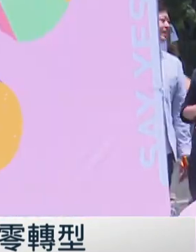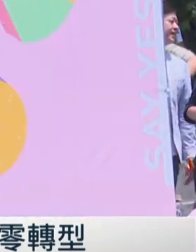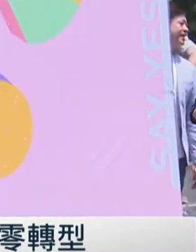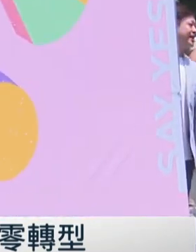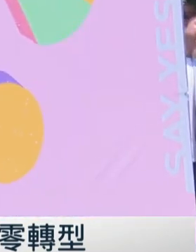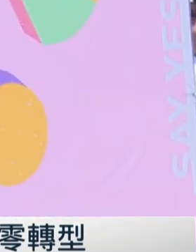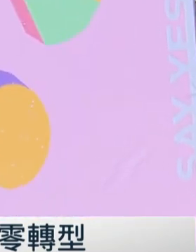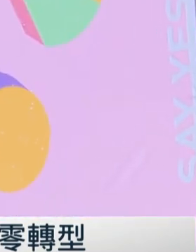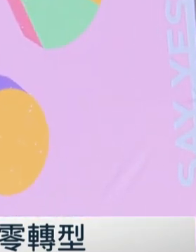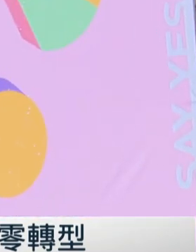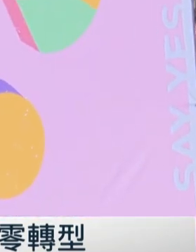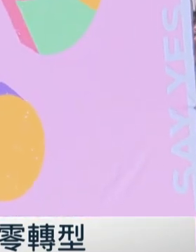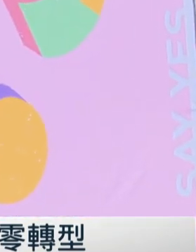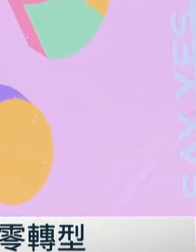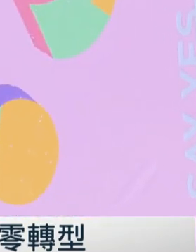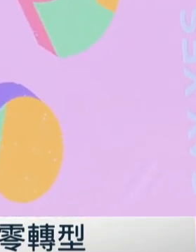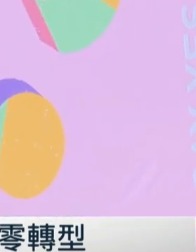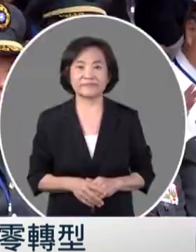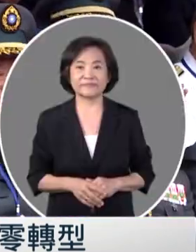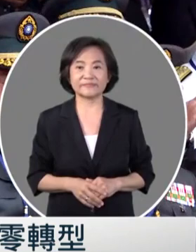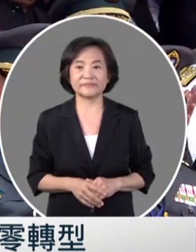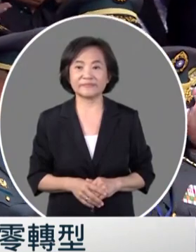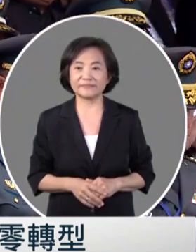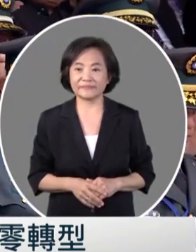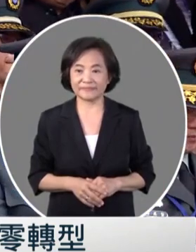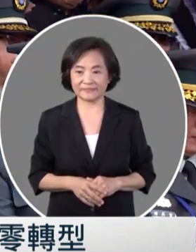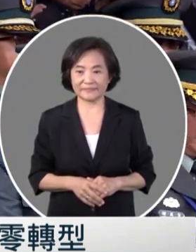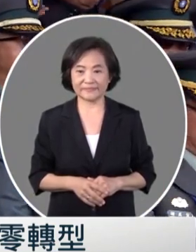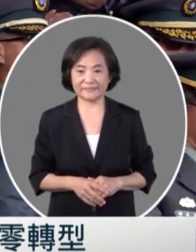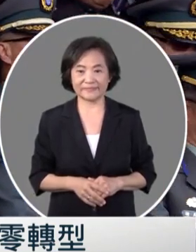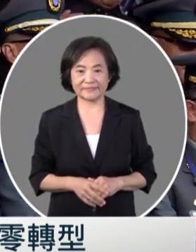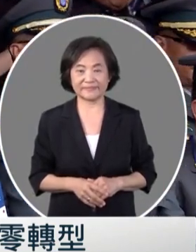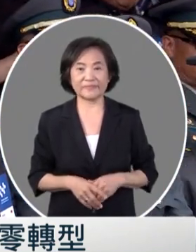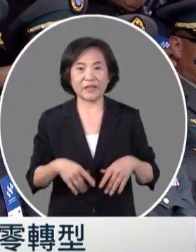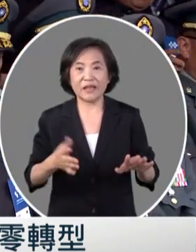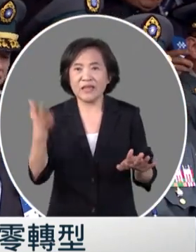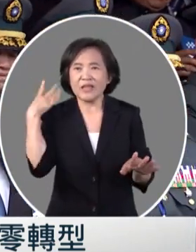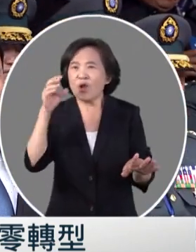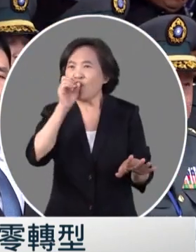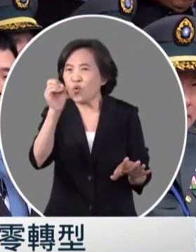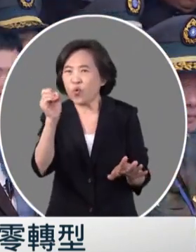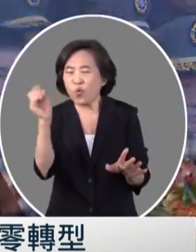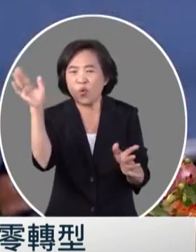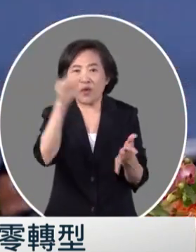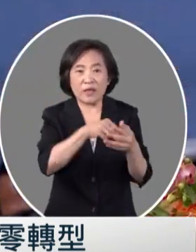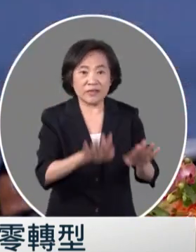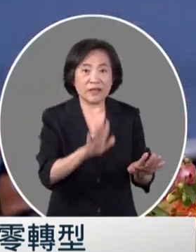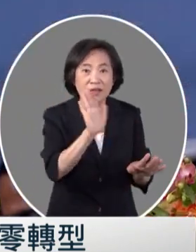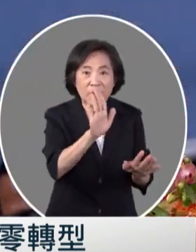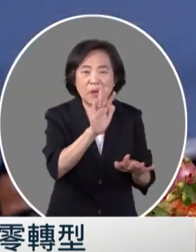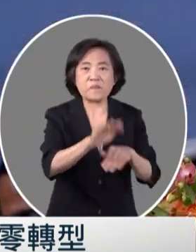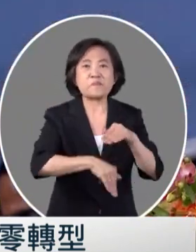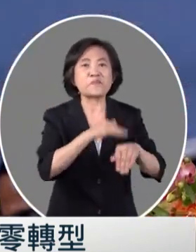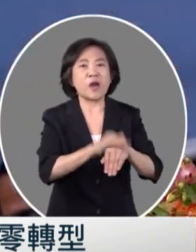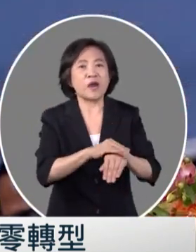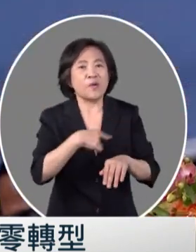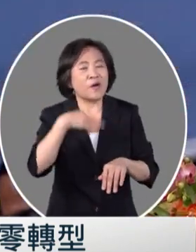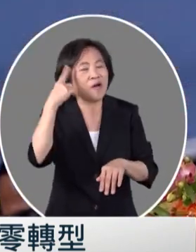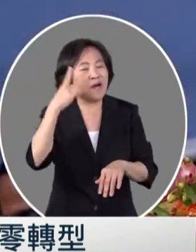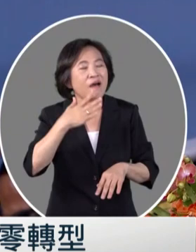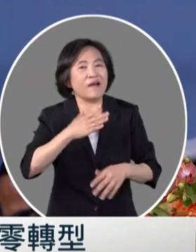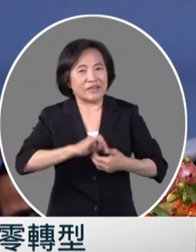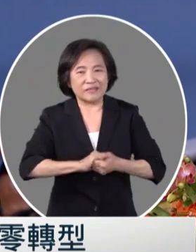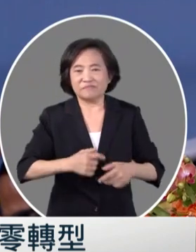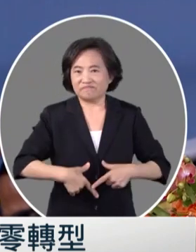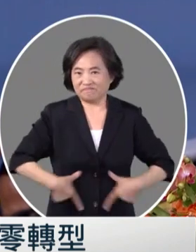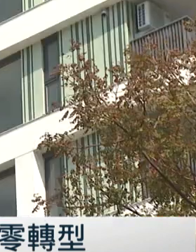革，婚姻平权法通过四年，也感谢军工教伙伴的体谅，完成年金改革，更连续八年调涨